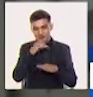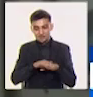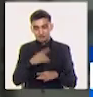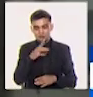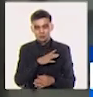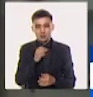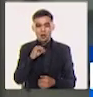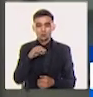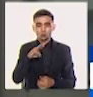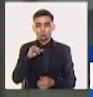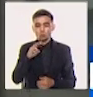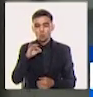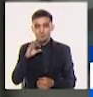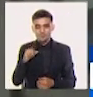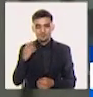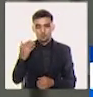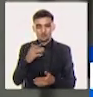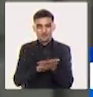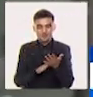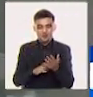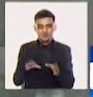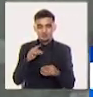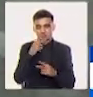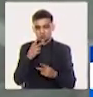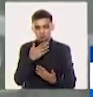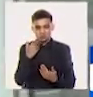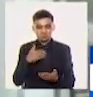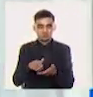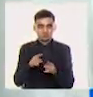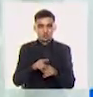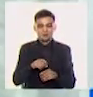Айткулованың арызына пікір білдірмеді. Бас прокуратура арызды ресми тіркеген.